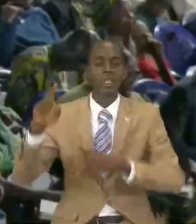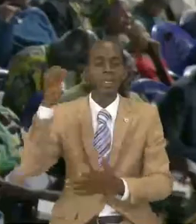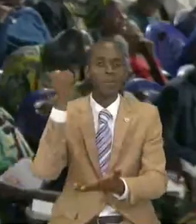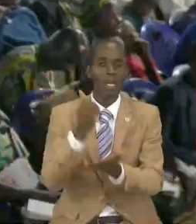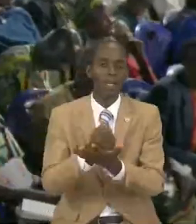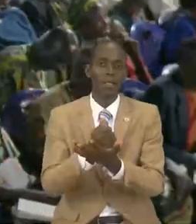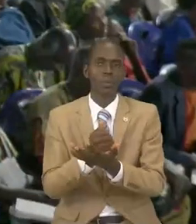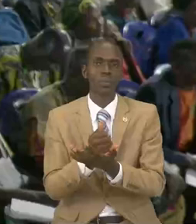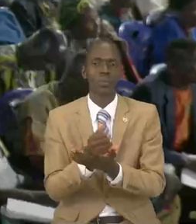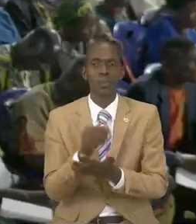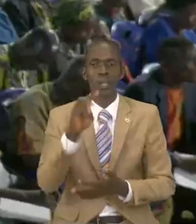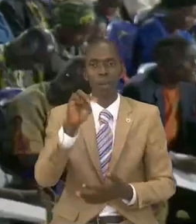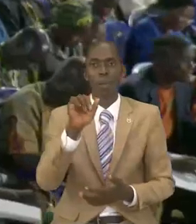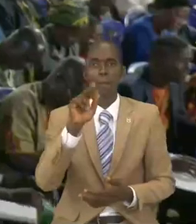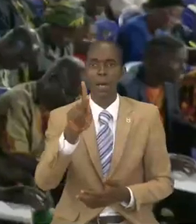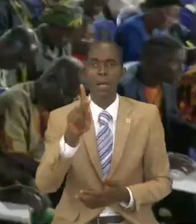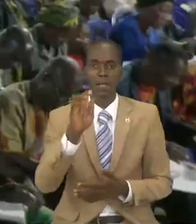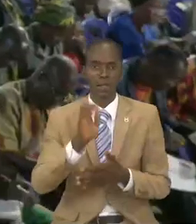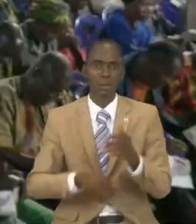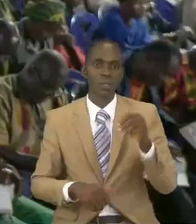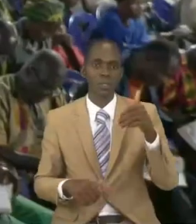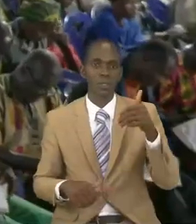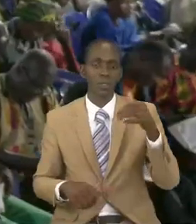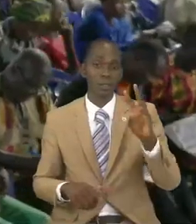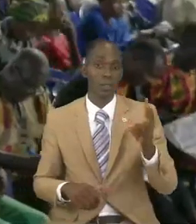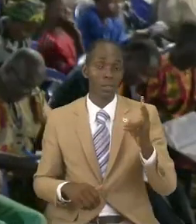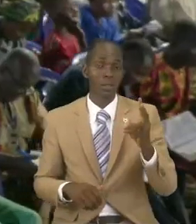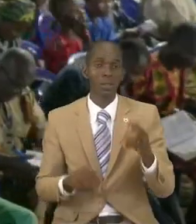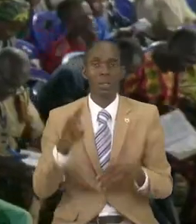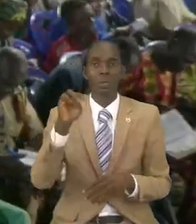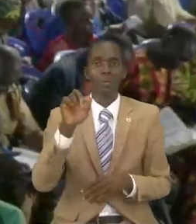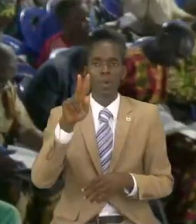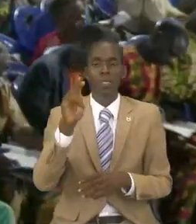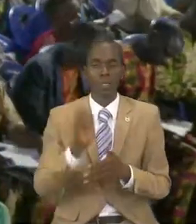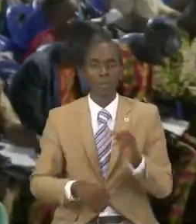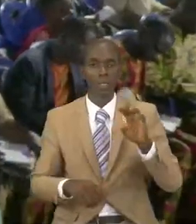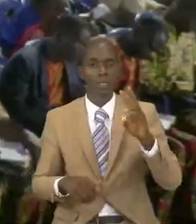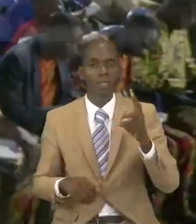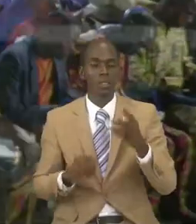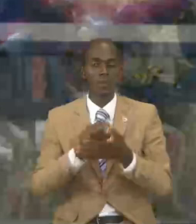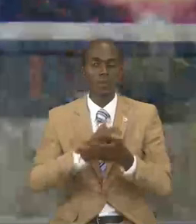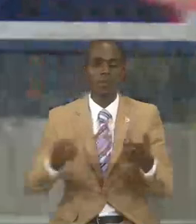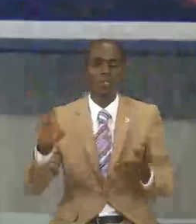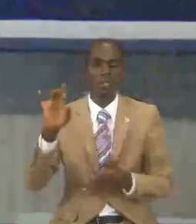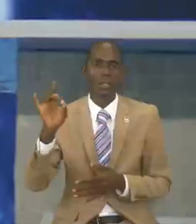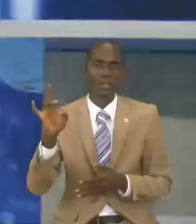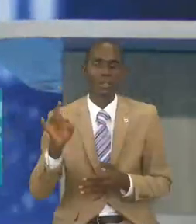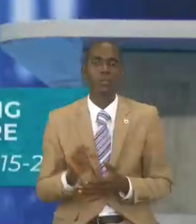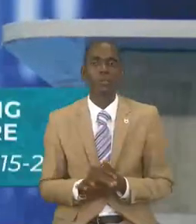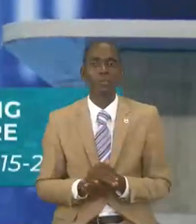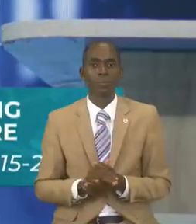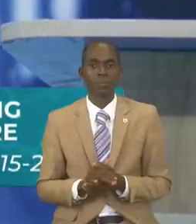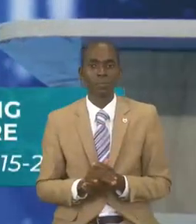amen. Marc chapitre 16 verset 15. Marc